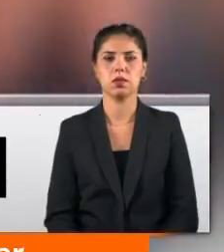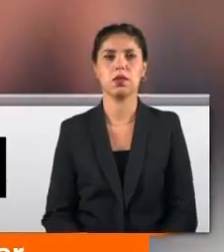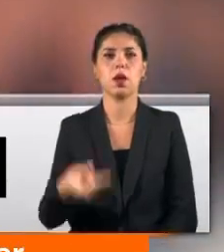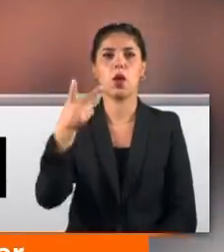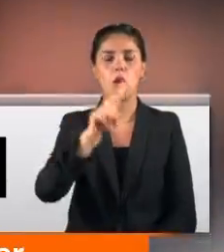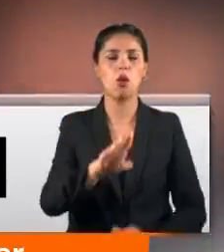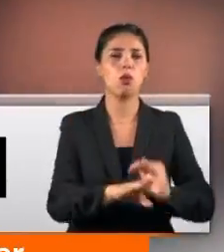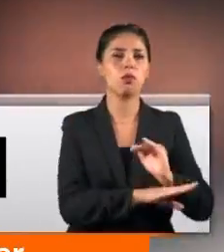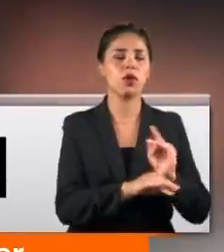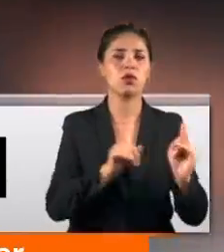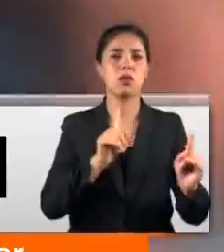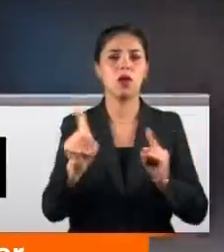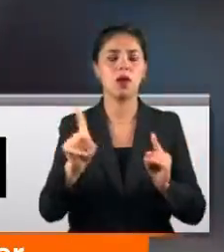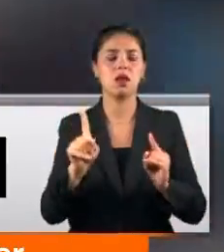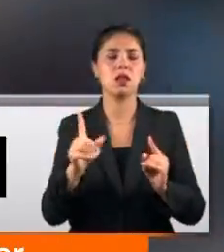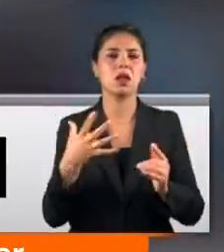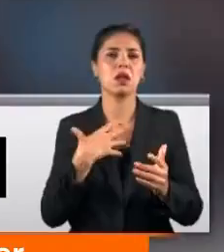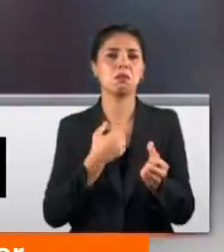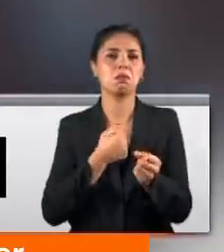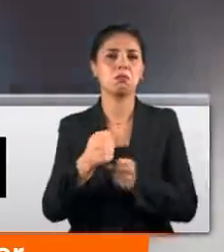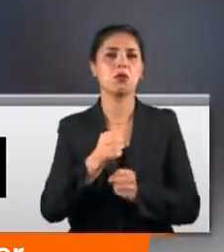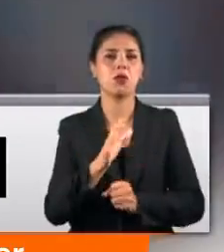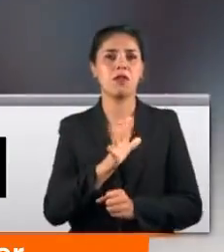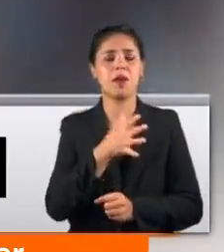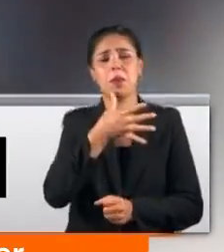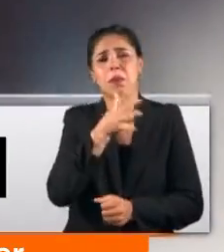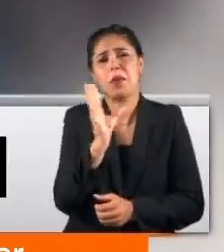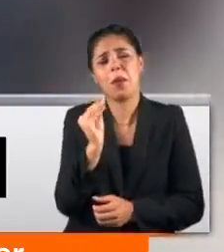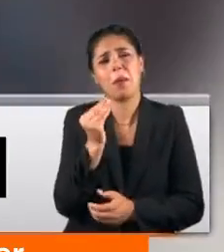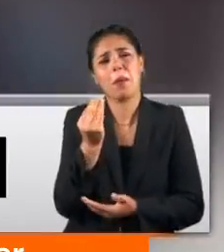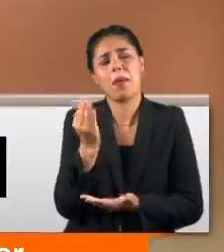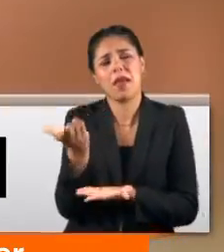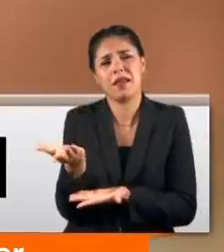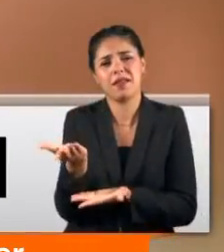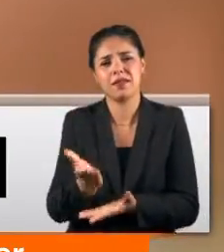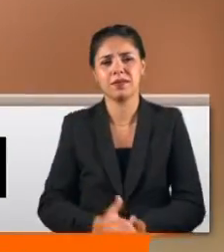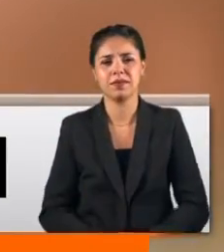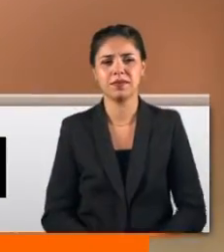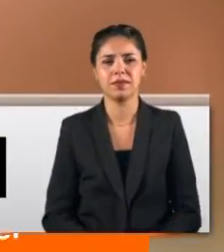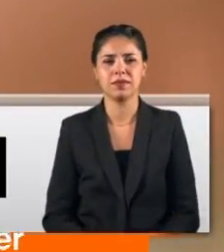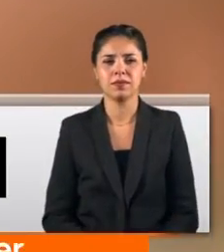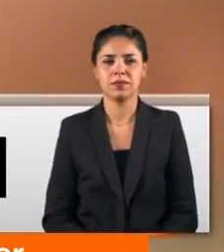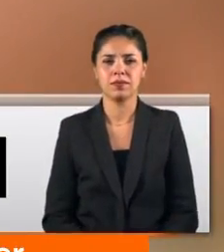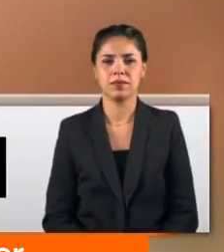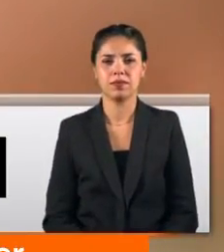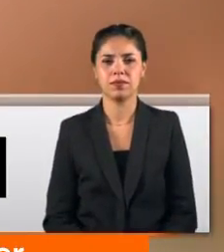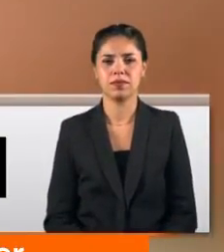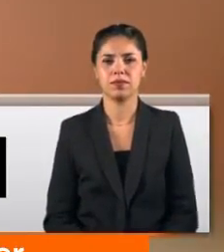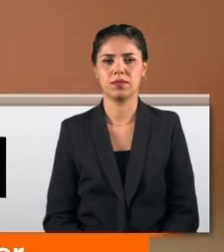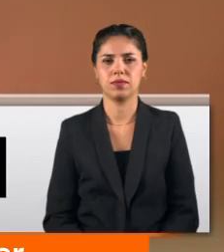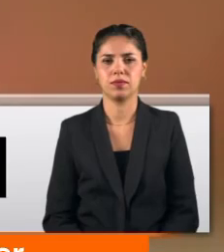Ölümle yaşam arasında zorlu bir savaşın içinde olduğundan haberi bile yok Meta'nın. Oğlum yaklaşık 3,5-4 ay